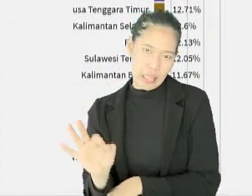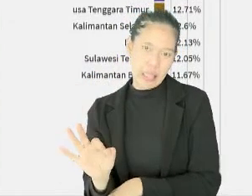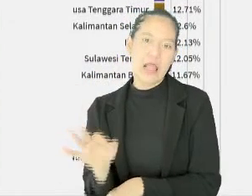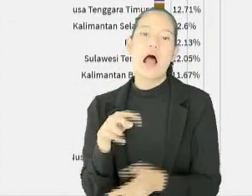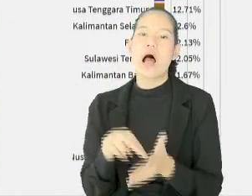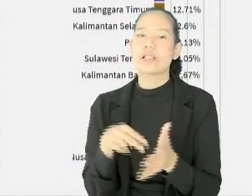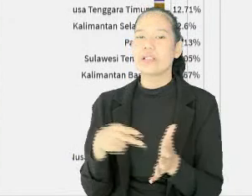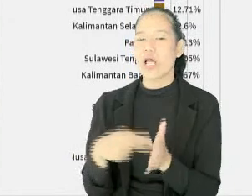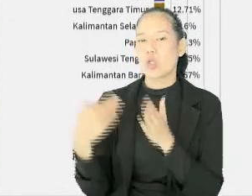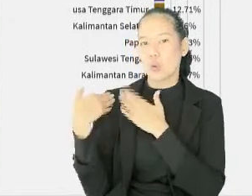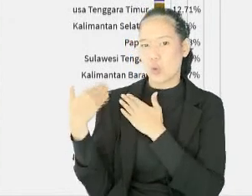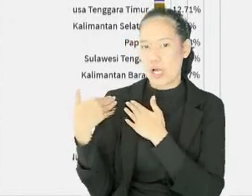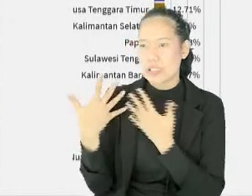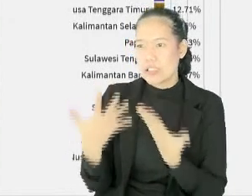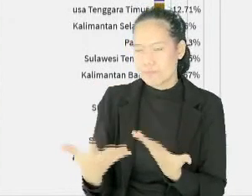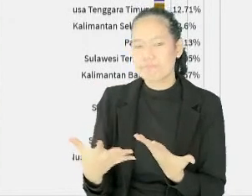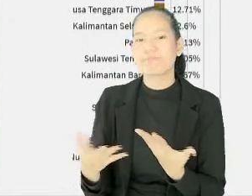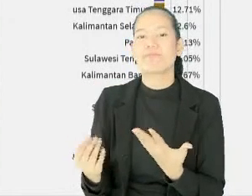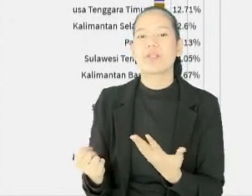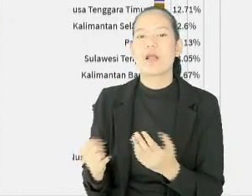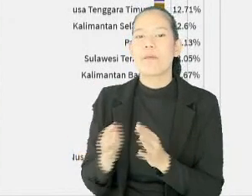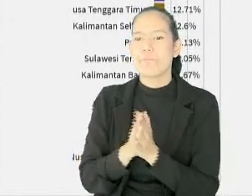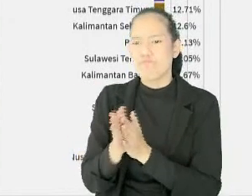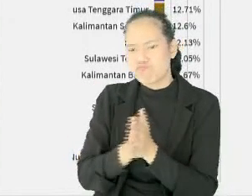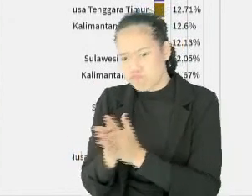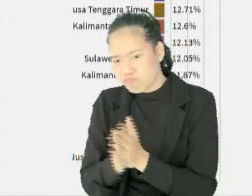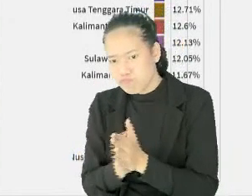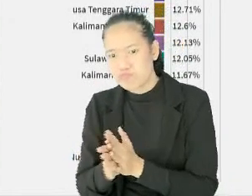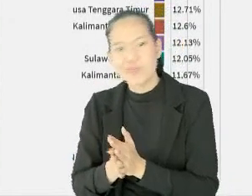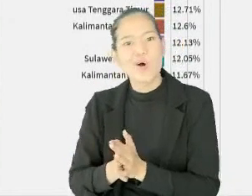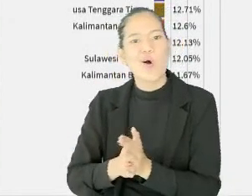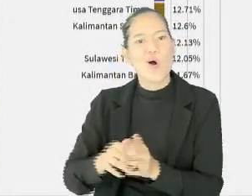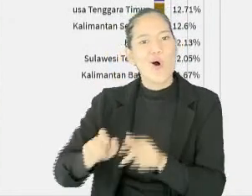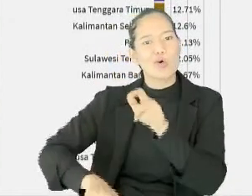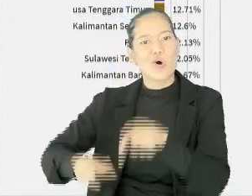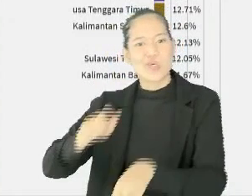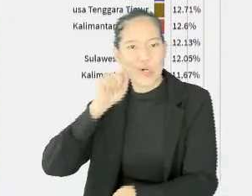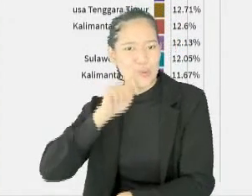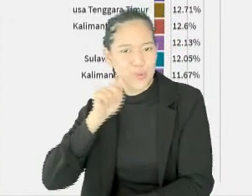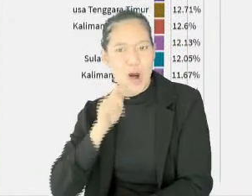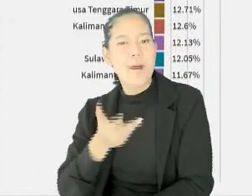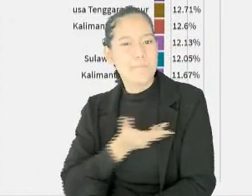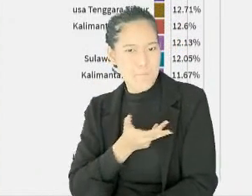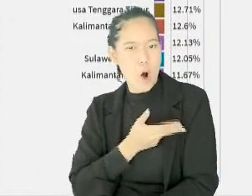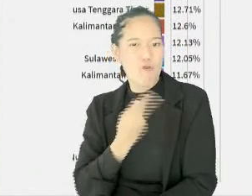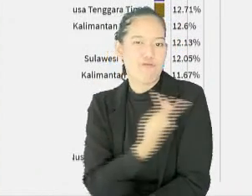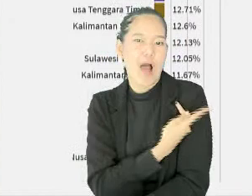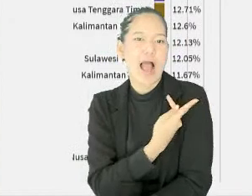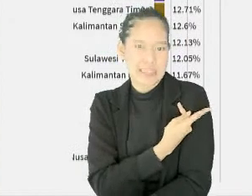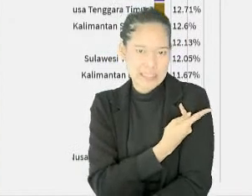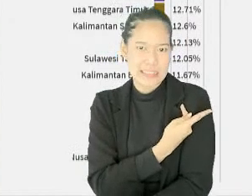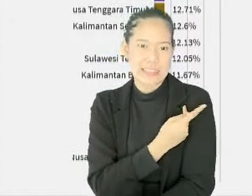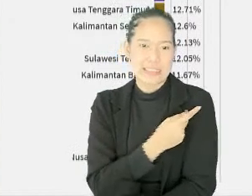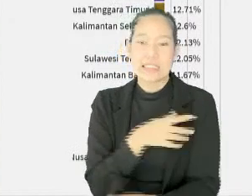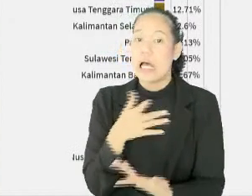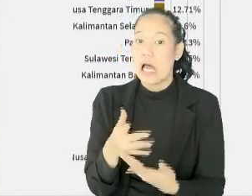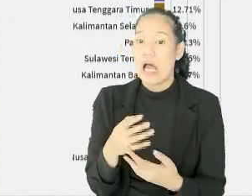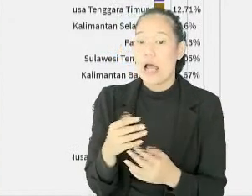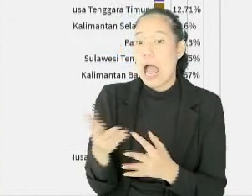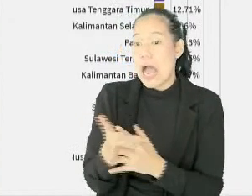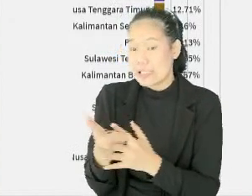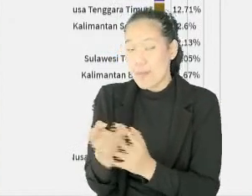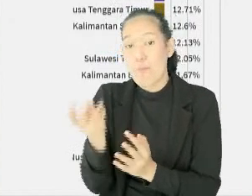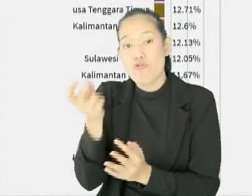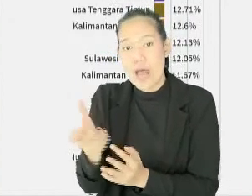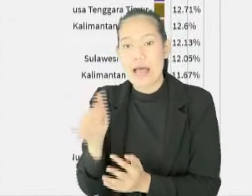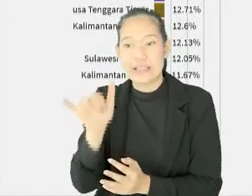persen jadi kita punya PR disini untuk mendorong Bagaimana lansia juga bisa divaksinasi ini luar dari mempermudah